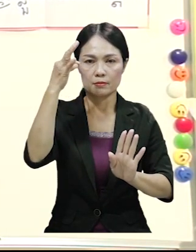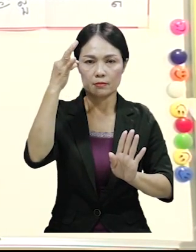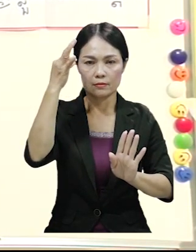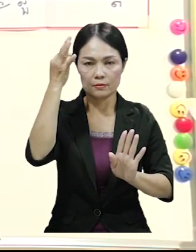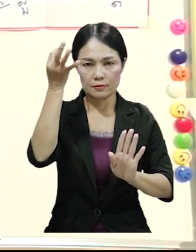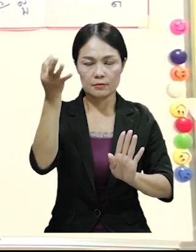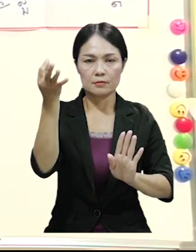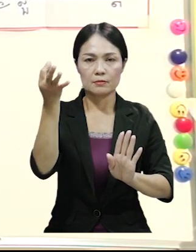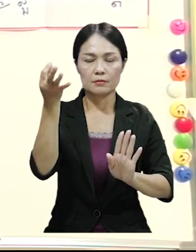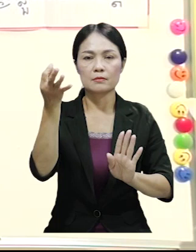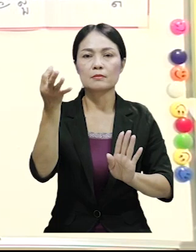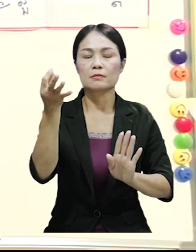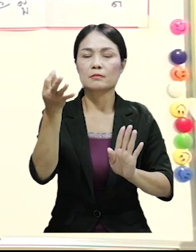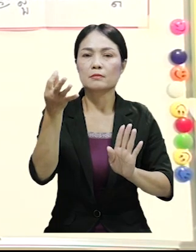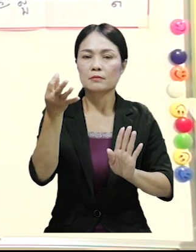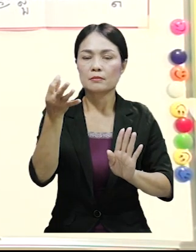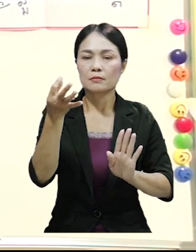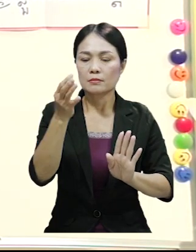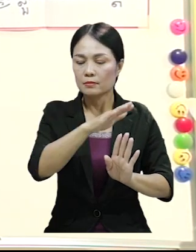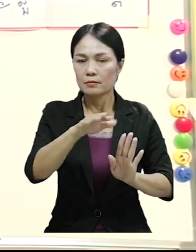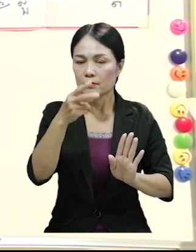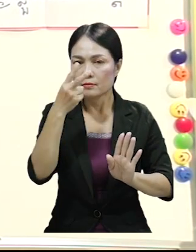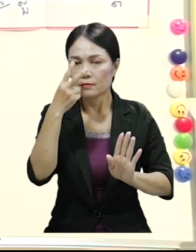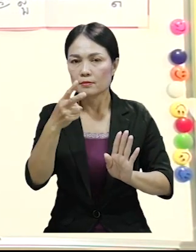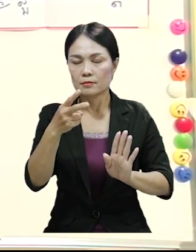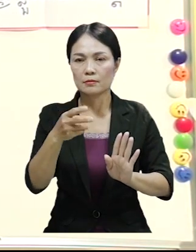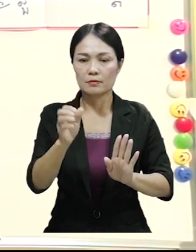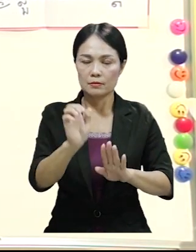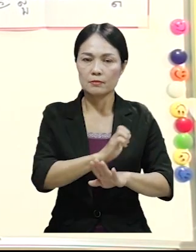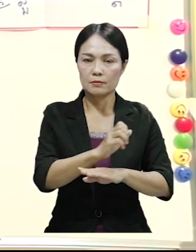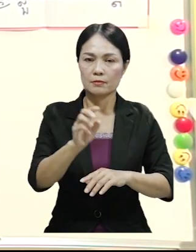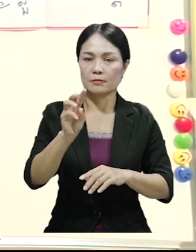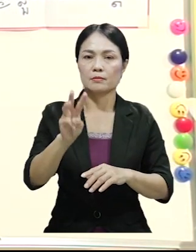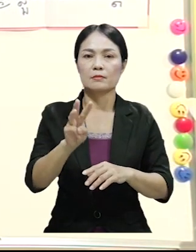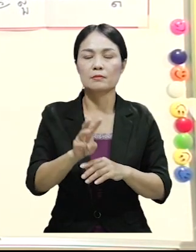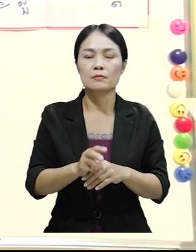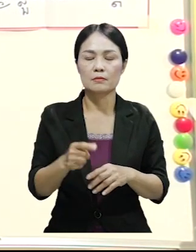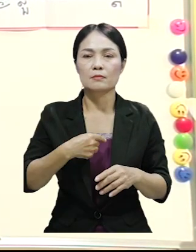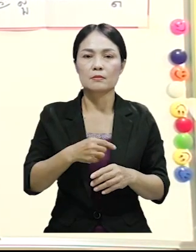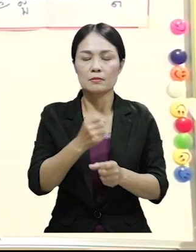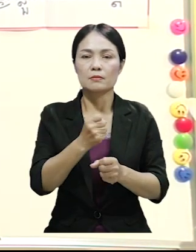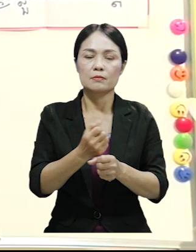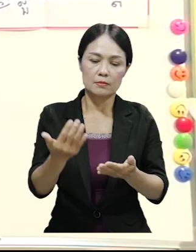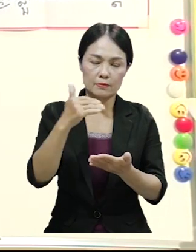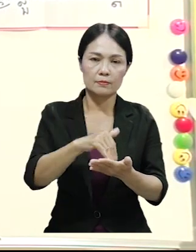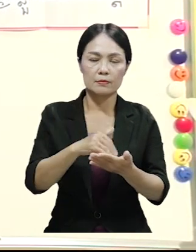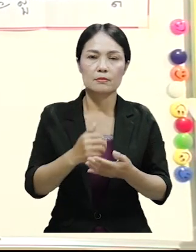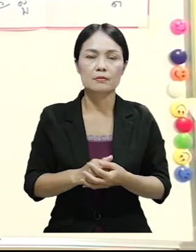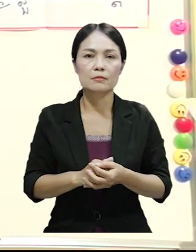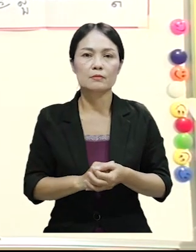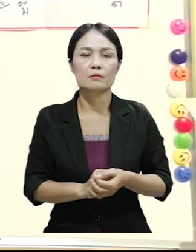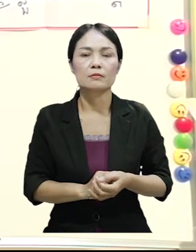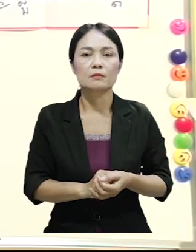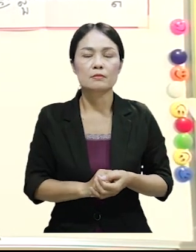ងចិញ្ចើមបែបនេះកូនមើលឃើញហើយណាកូនចានេះជាចង្វាក់ទី3លោកគ្រូសុំធ្វើឲ្យកូនមើលម្ដងទៀត